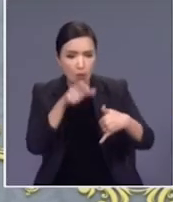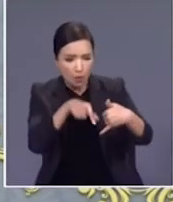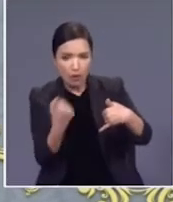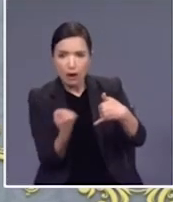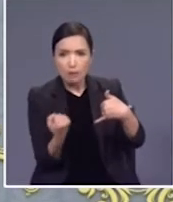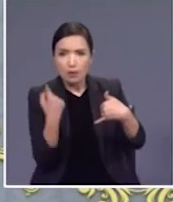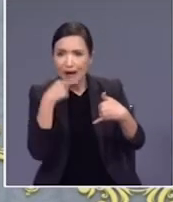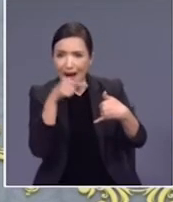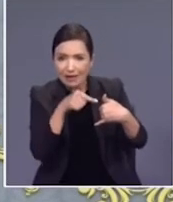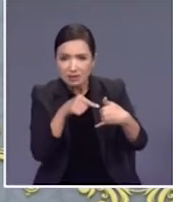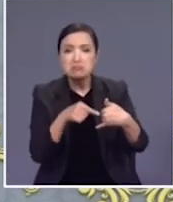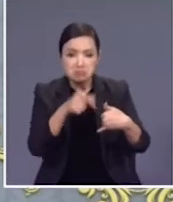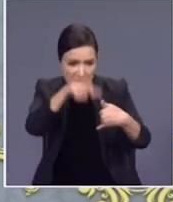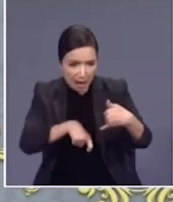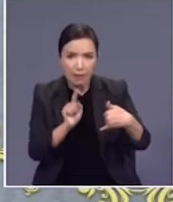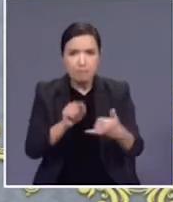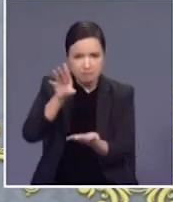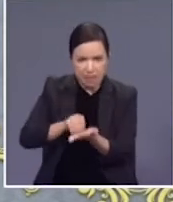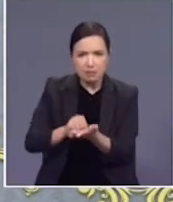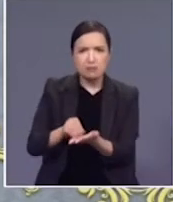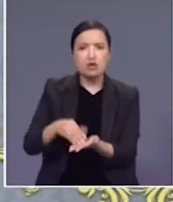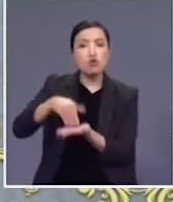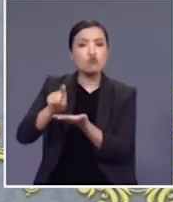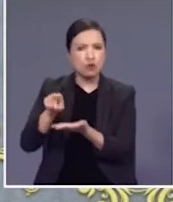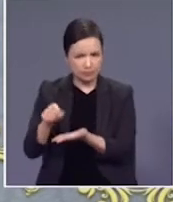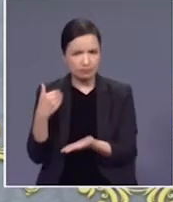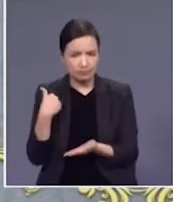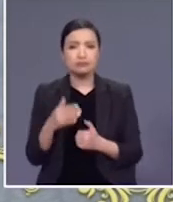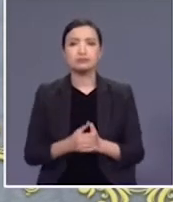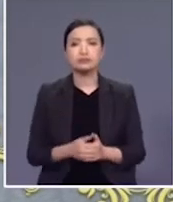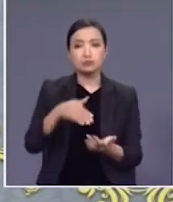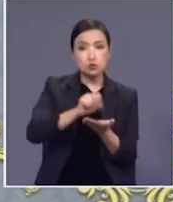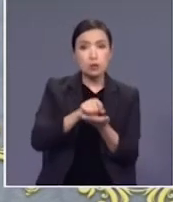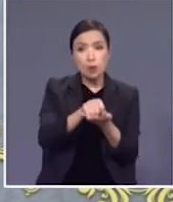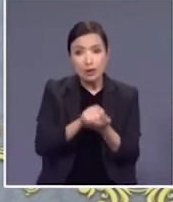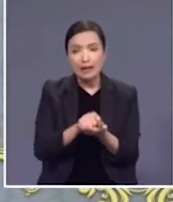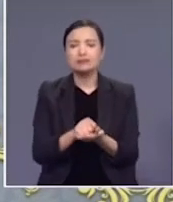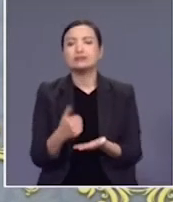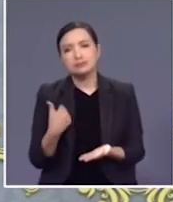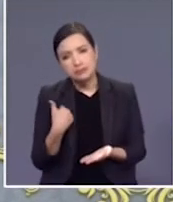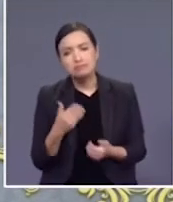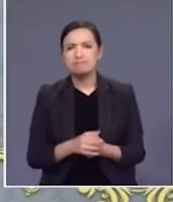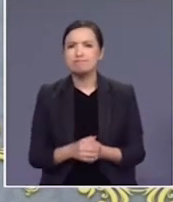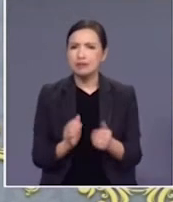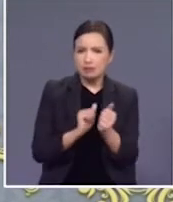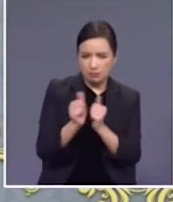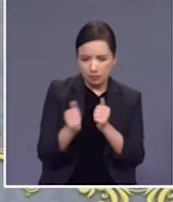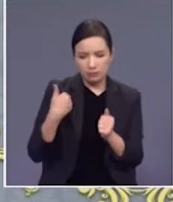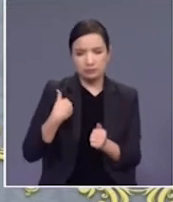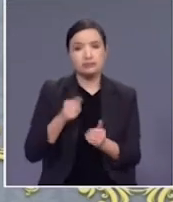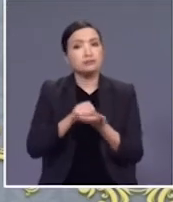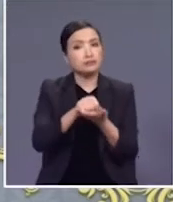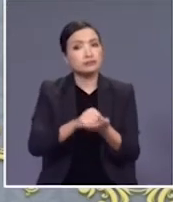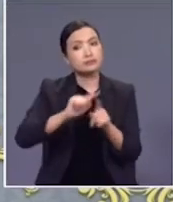รถบันทึกพฤติกรรมพนักงานขับรถและระบบจัดเรตติ้งศูนย์ให้บริการรถแท็กซี่เพื่อให้เกิดการแข่งขันกันในการให้บ